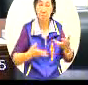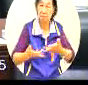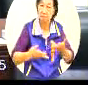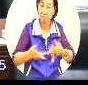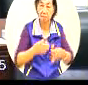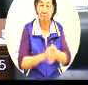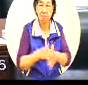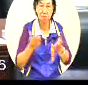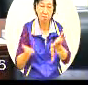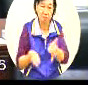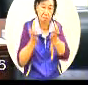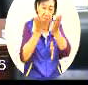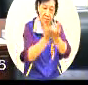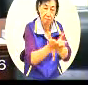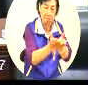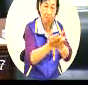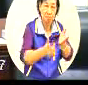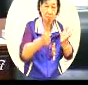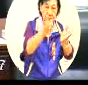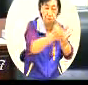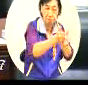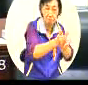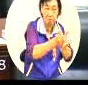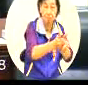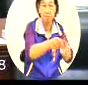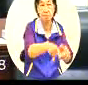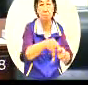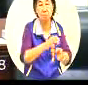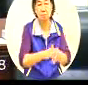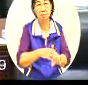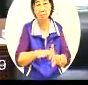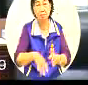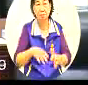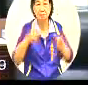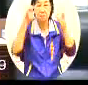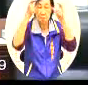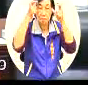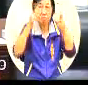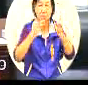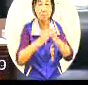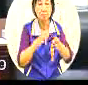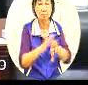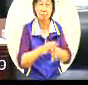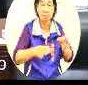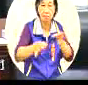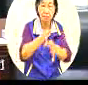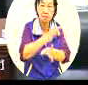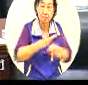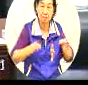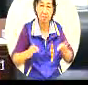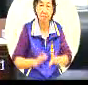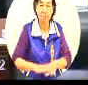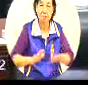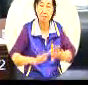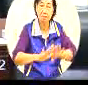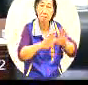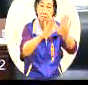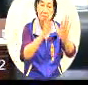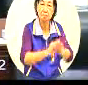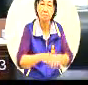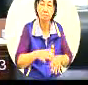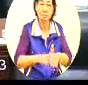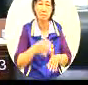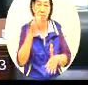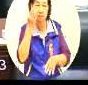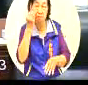市在发展经济，在利用我们旗津的观光美景的时候，有没有考虑到，有没有照